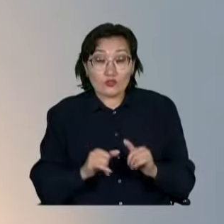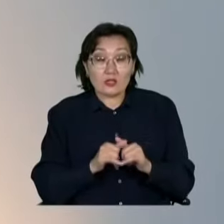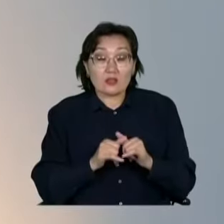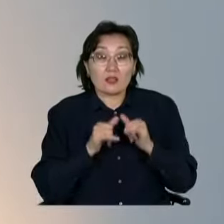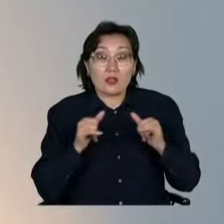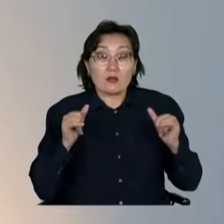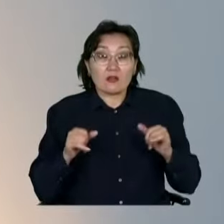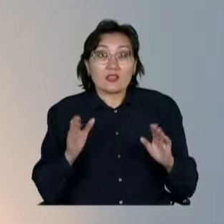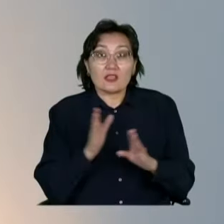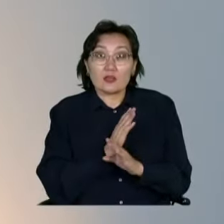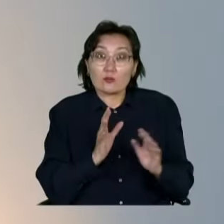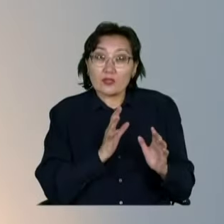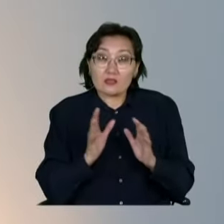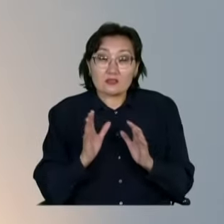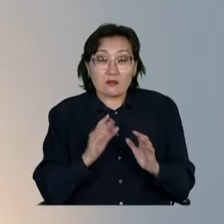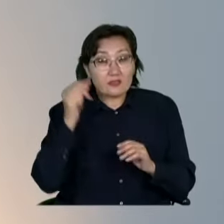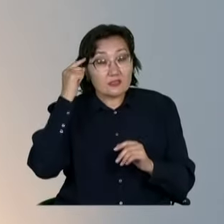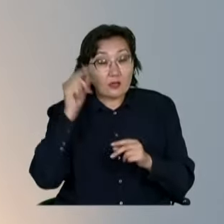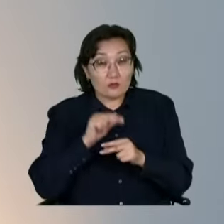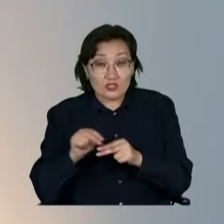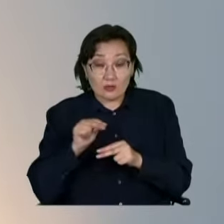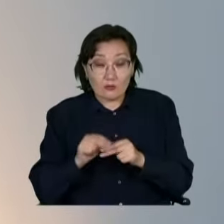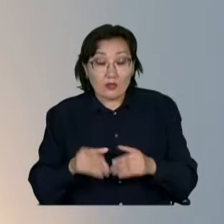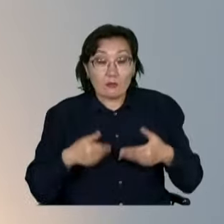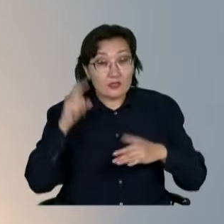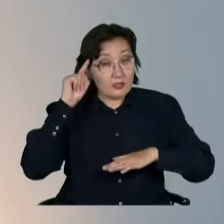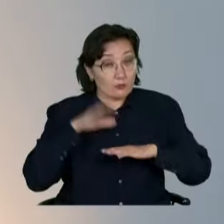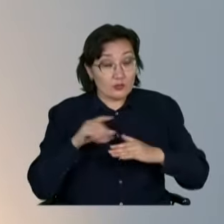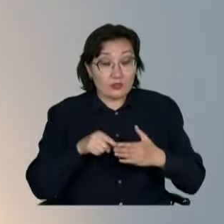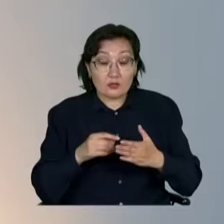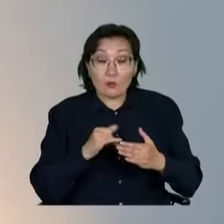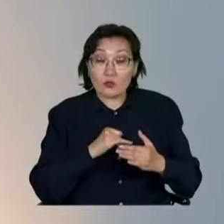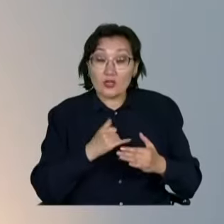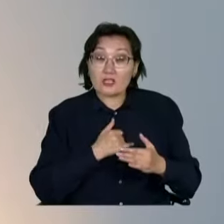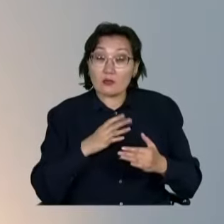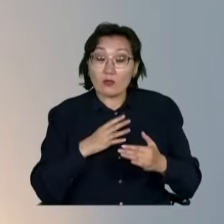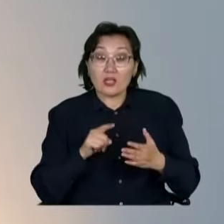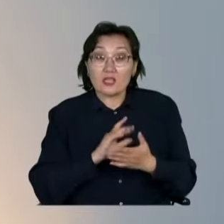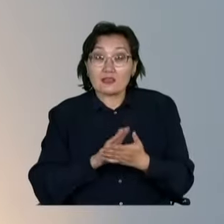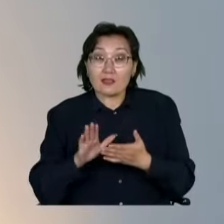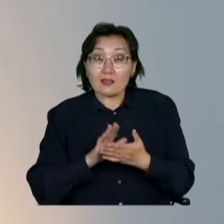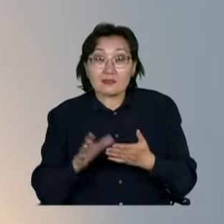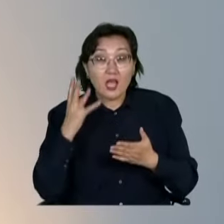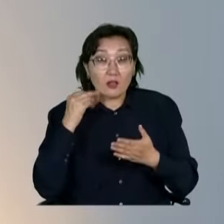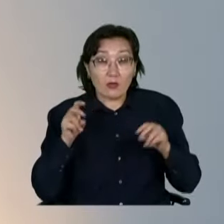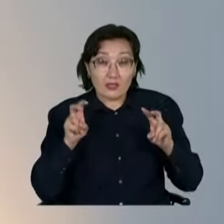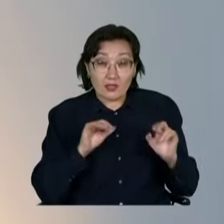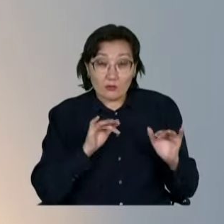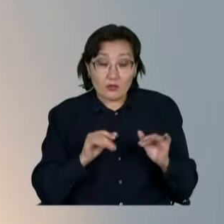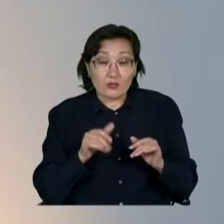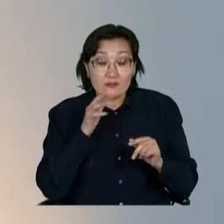экологического сознания. И вот по инициативе акима города у нас была «Таза-Алматы», да, в течение месяца, которой мы